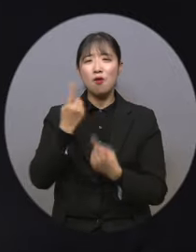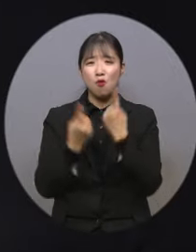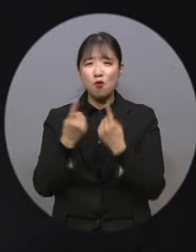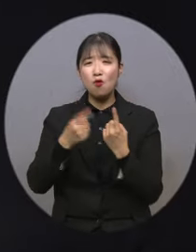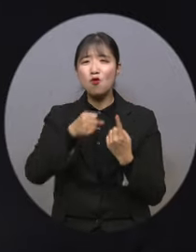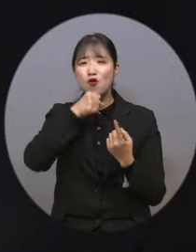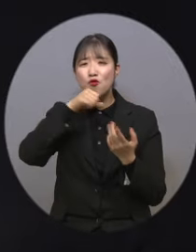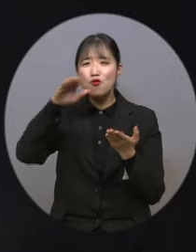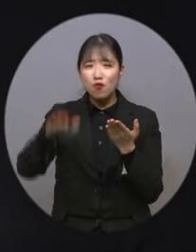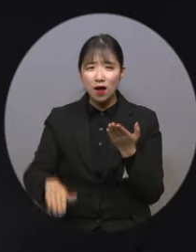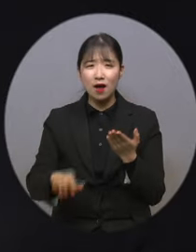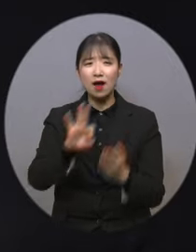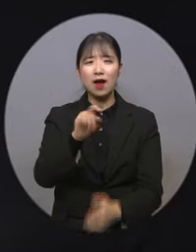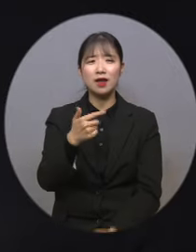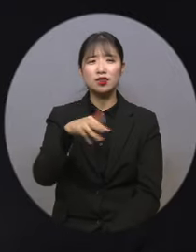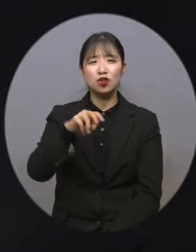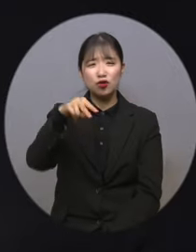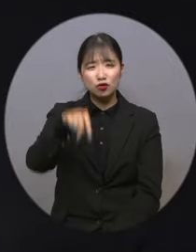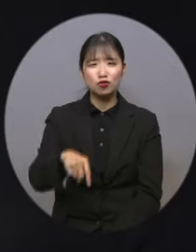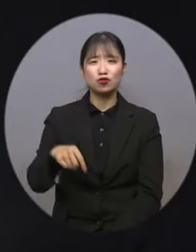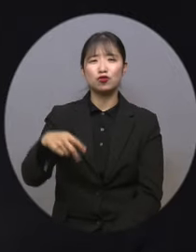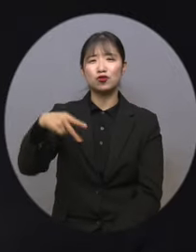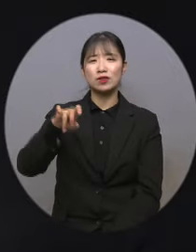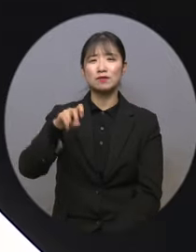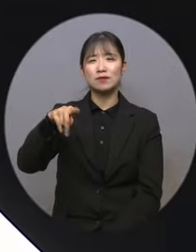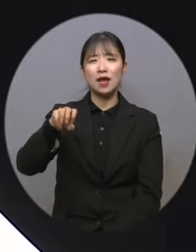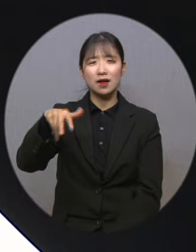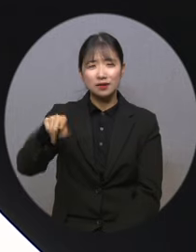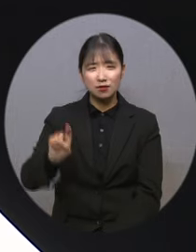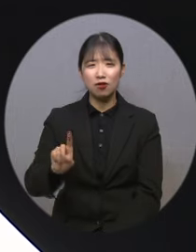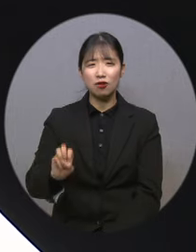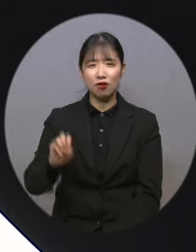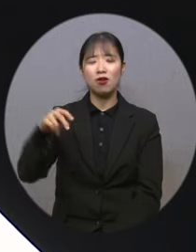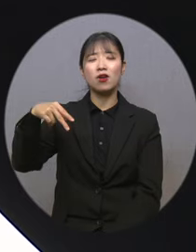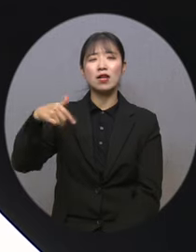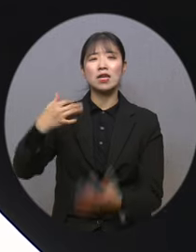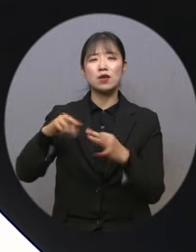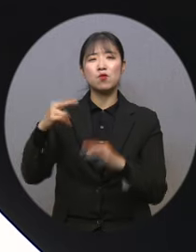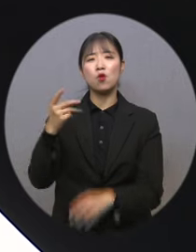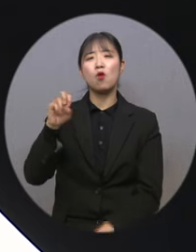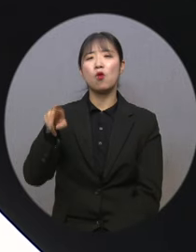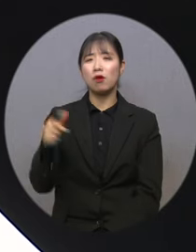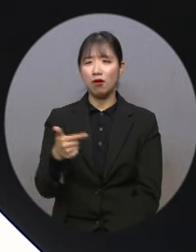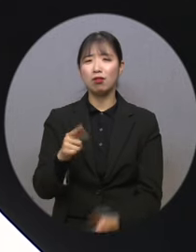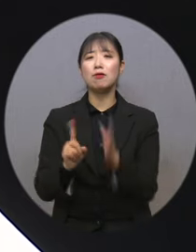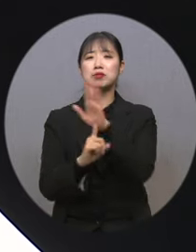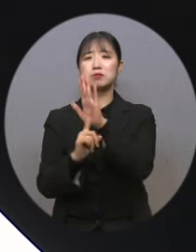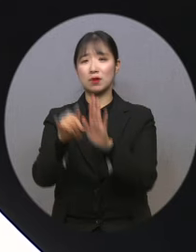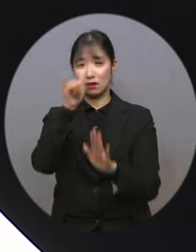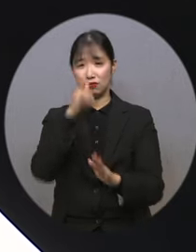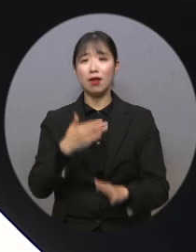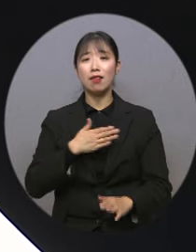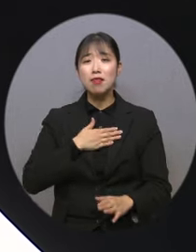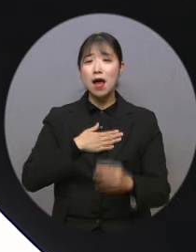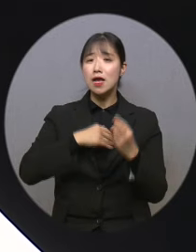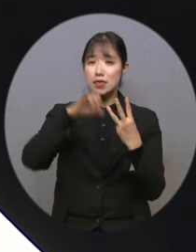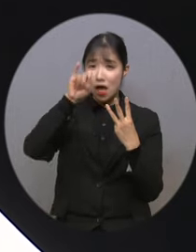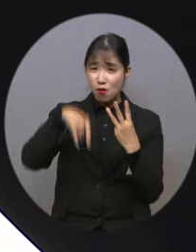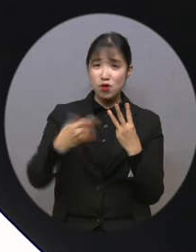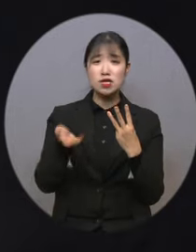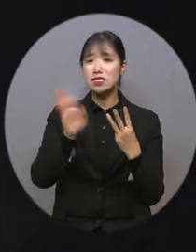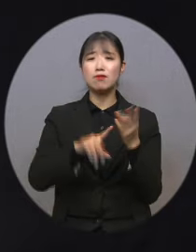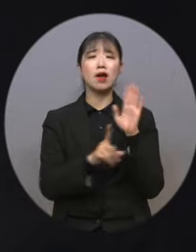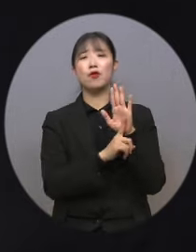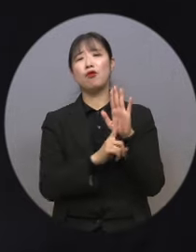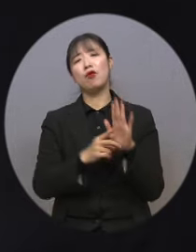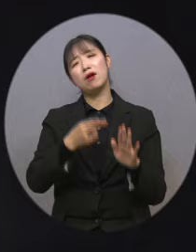안철수 심상정 김정연 은 내주고 음 나는 여론이 3등 인데도 몇 달간 안내 줘요